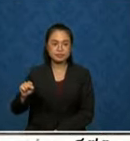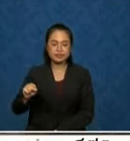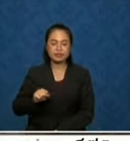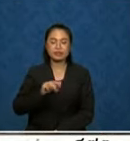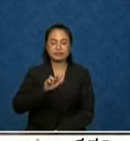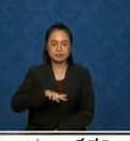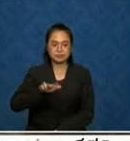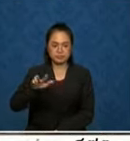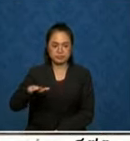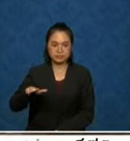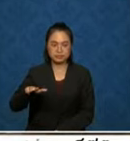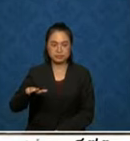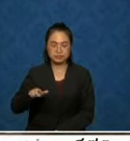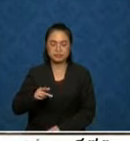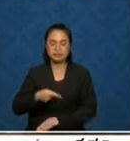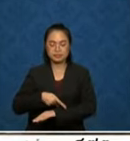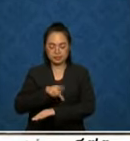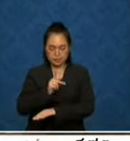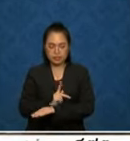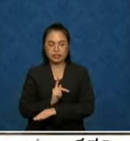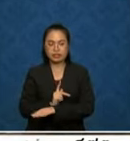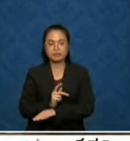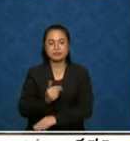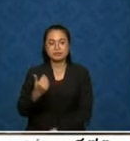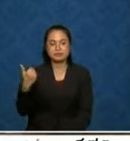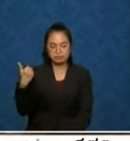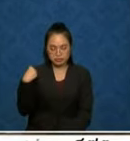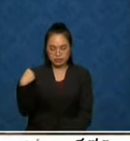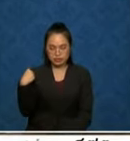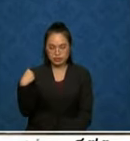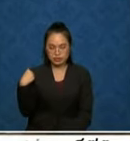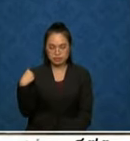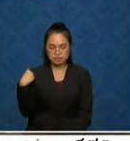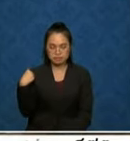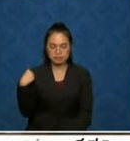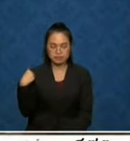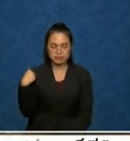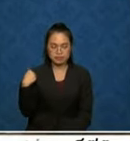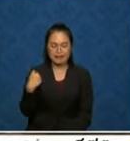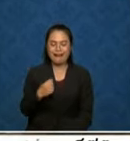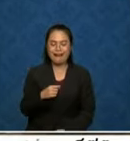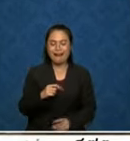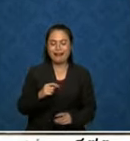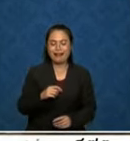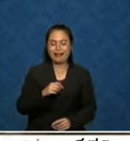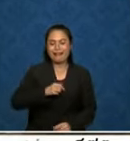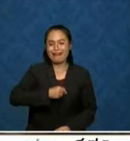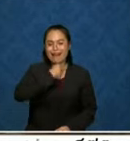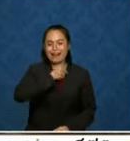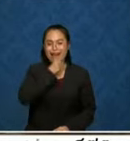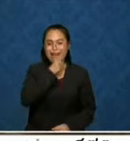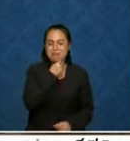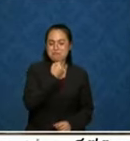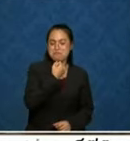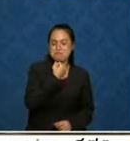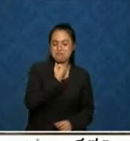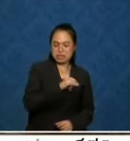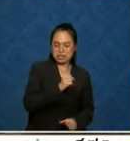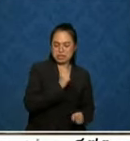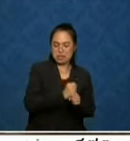ไทยท่านประธานครับมีคำกล่าวว่าขยันผิดที่10ปีก็ไม่รว